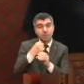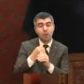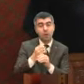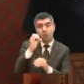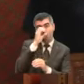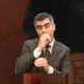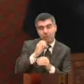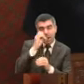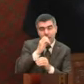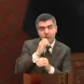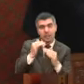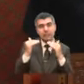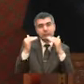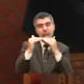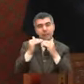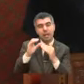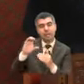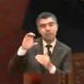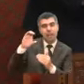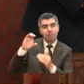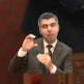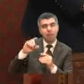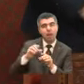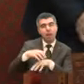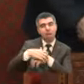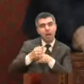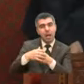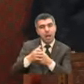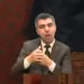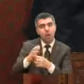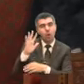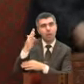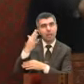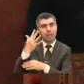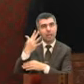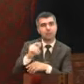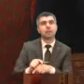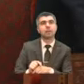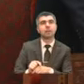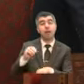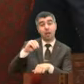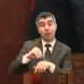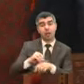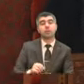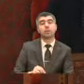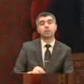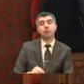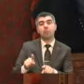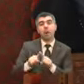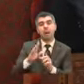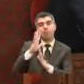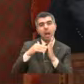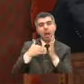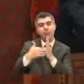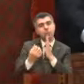اسفي، قرسيف، طنطان، دار البيضاء الجنوبيه، بركان الخميسات، تارودانت، ولازال لدينا برنامج في هذا الموضوع.